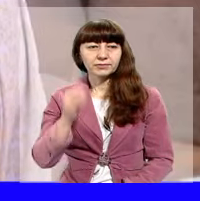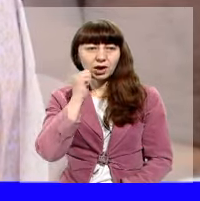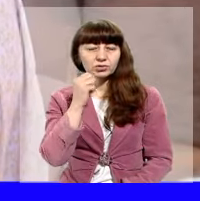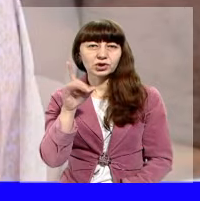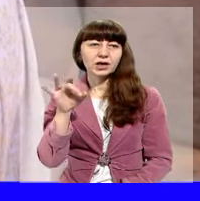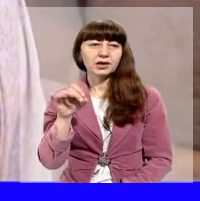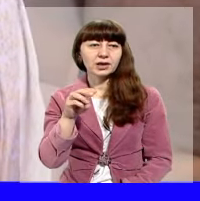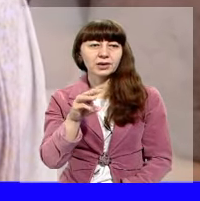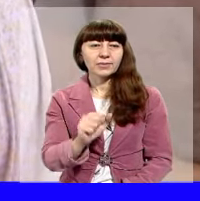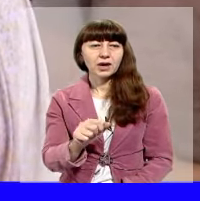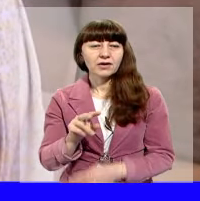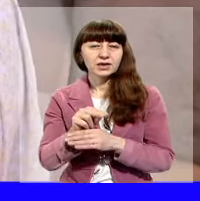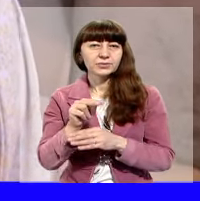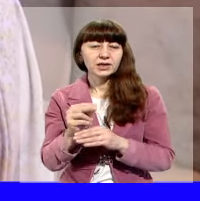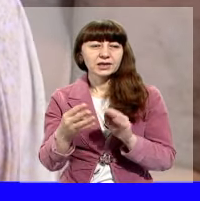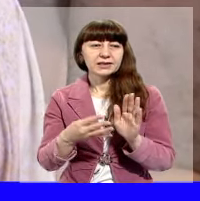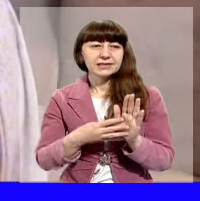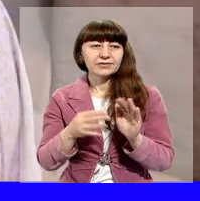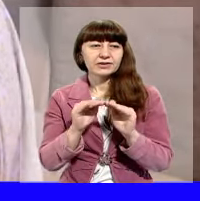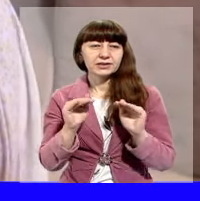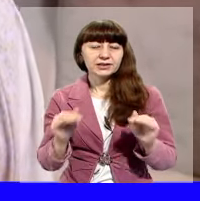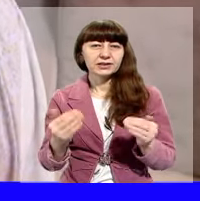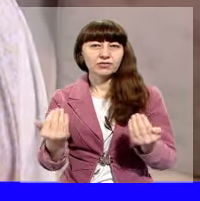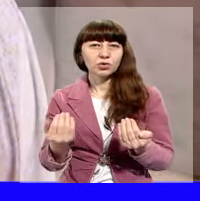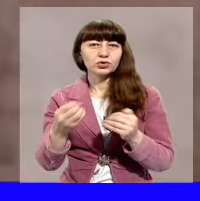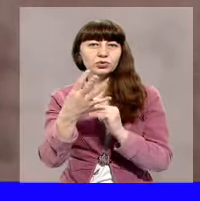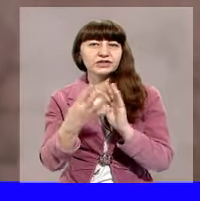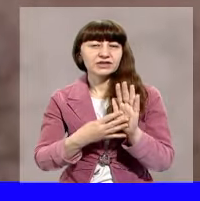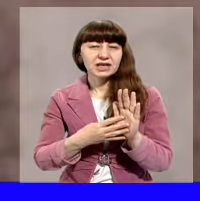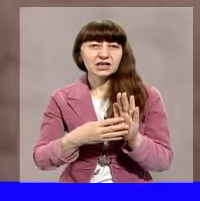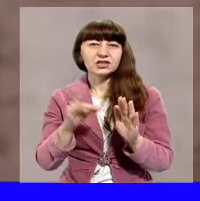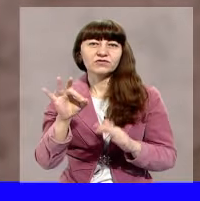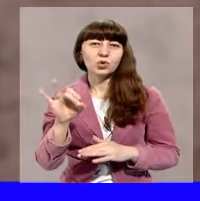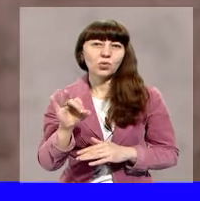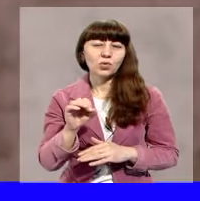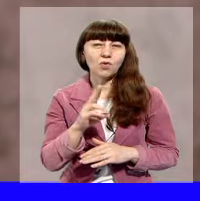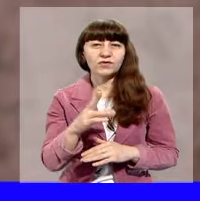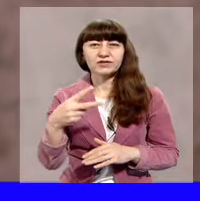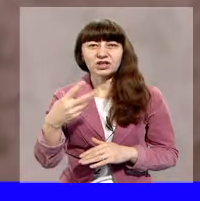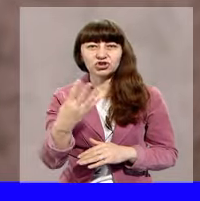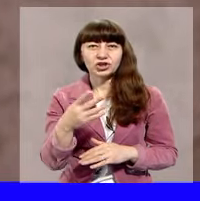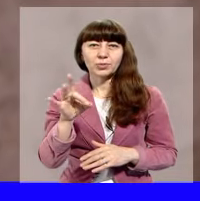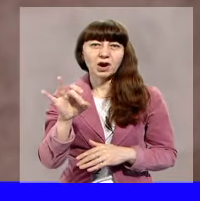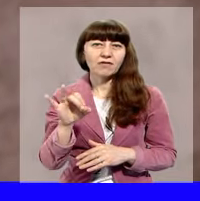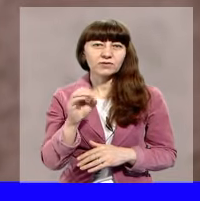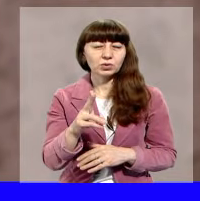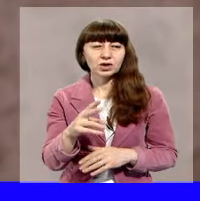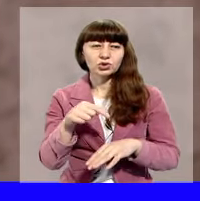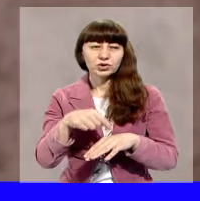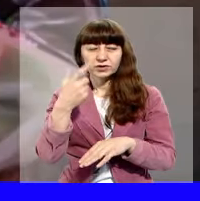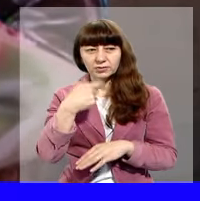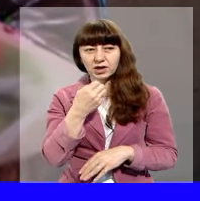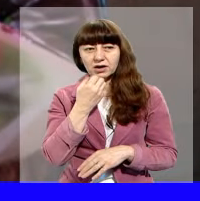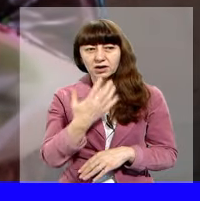кісі. Бүгінде 19 немересі және 24 шөбересі бар. Жасы ғасырдан асса да өзін жақсы сезінеді. Әңгімесі де